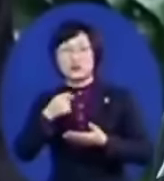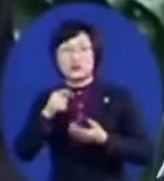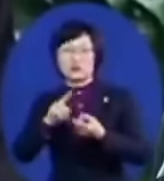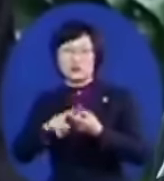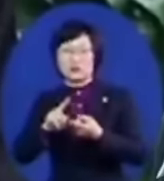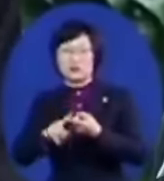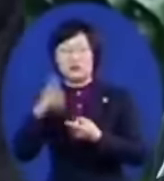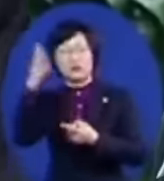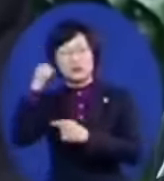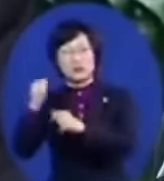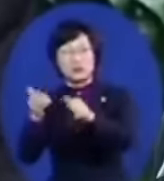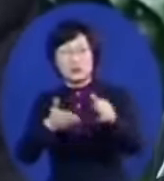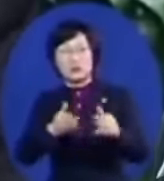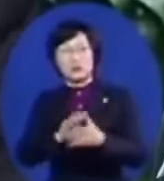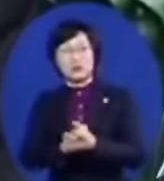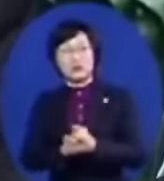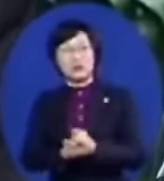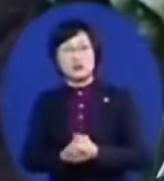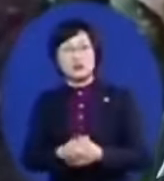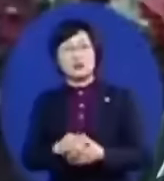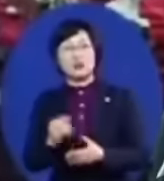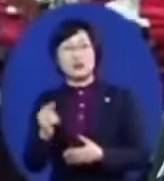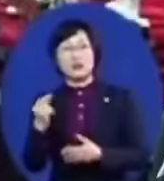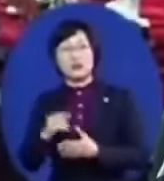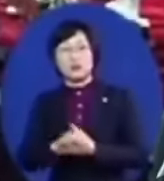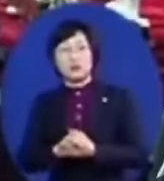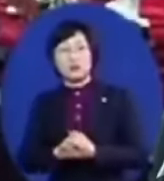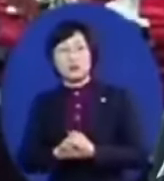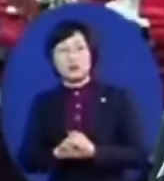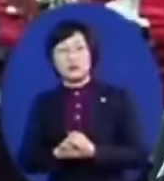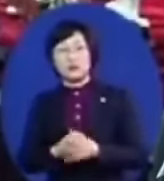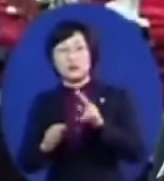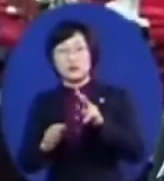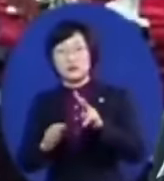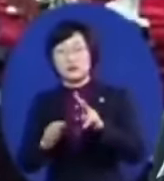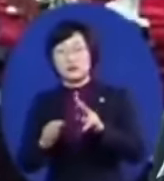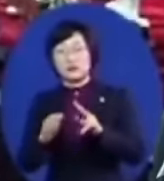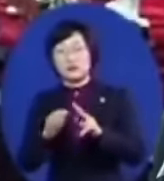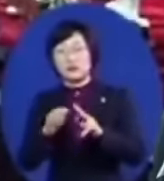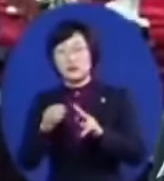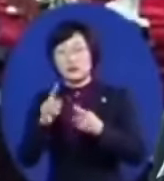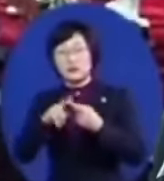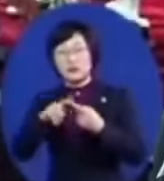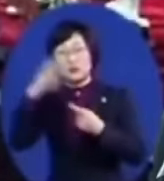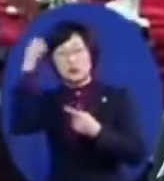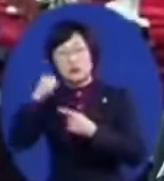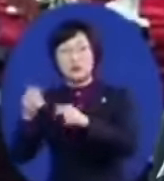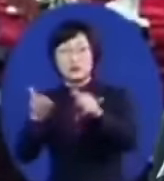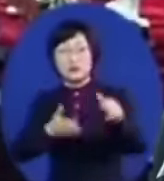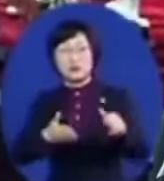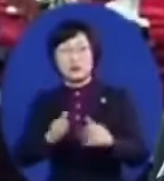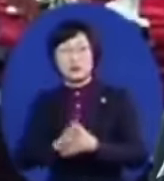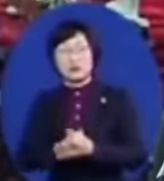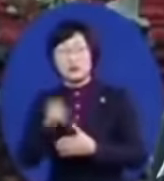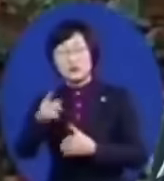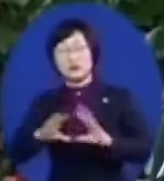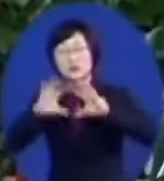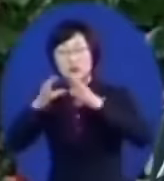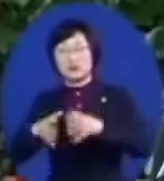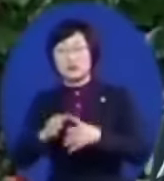알아야 되는 것입니다. 이 두 가지가 우리 신앙의 튼튼한 기반이 되어야 되는 것입니다. 이 세상에